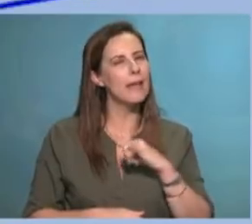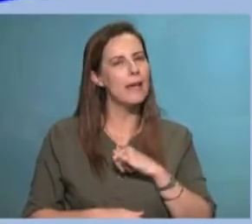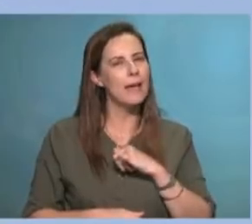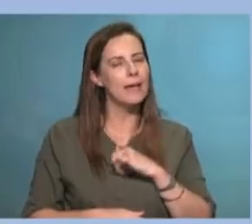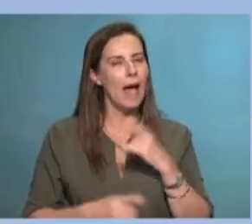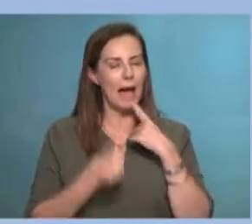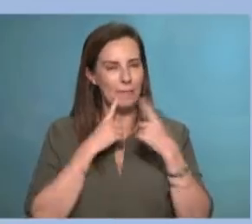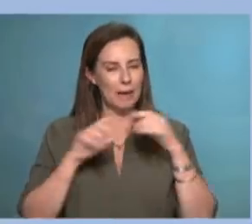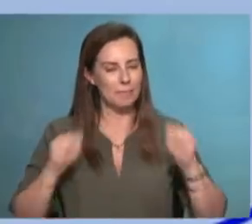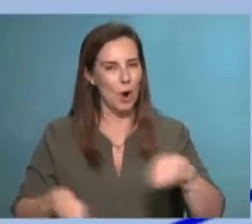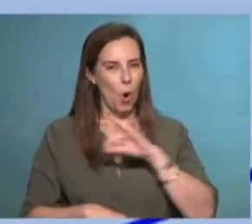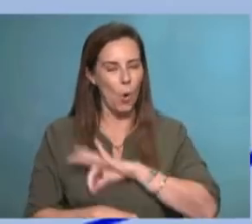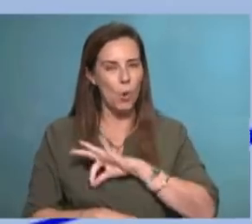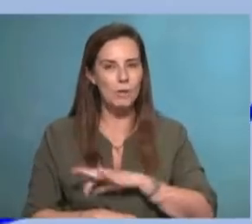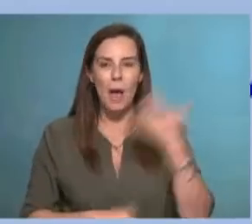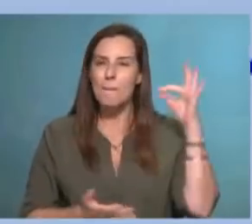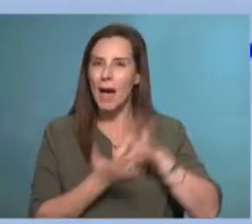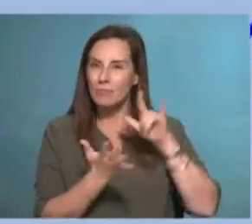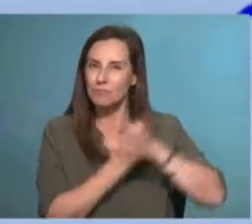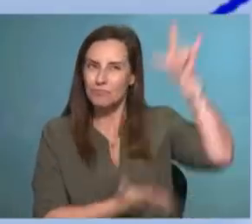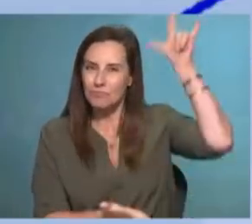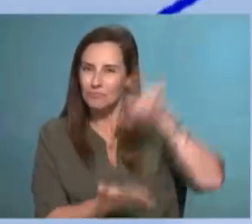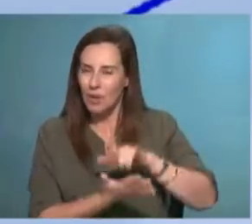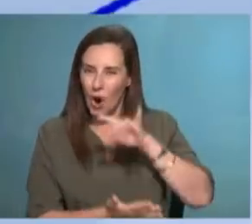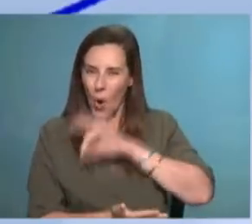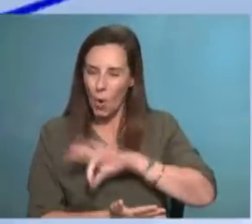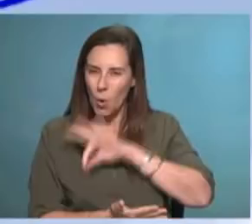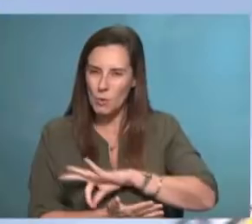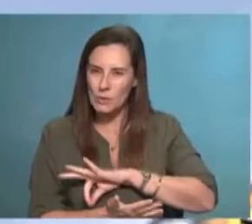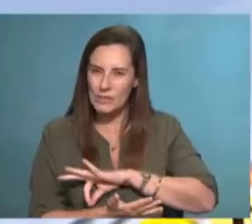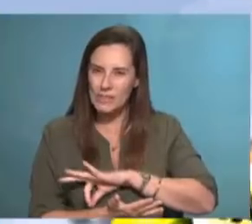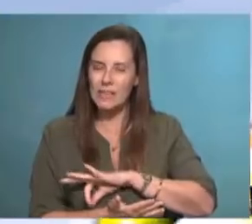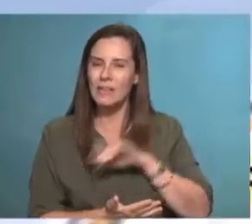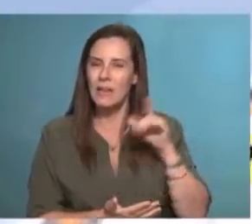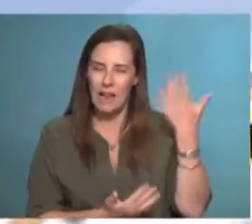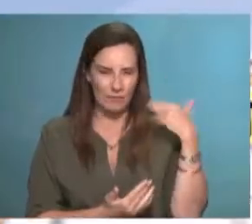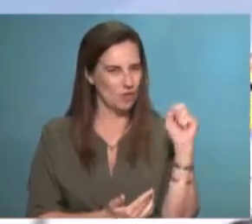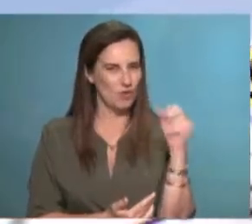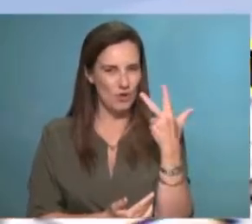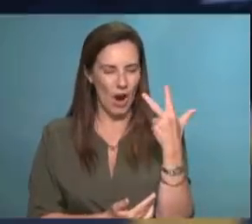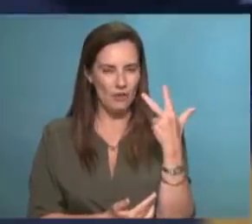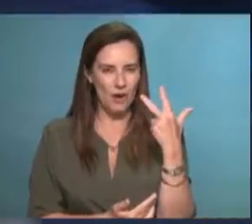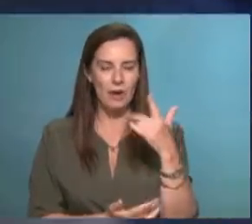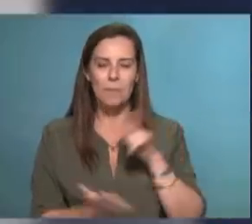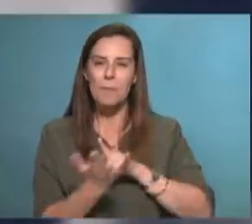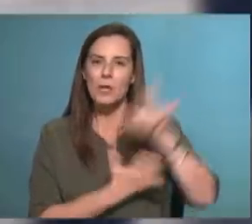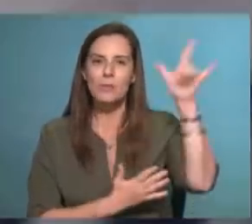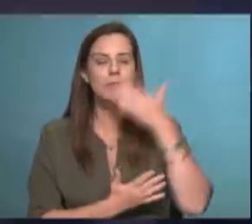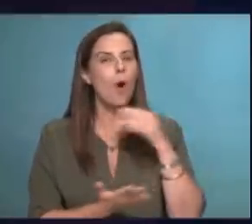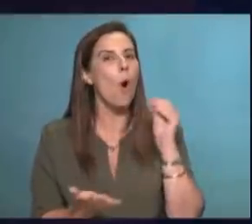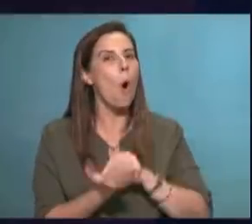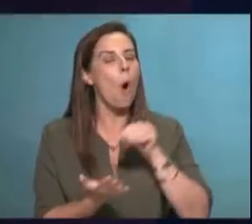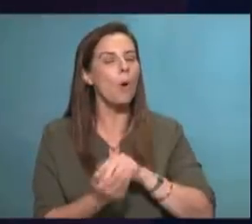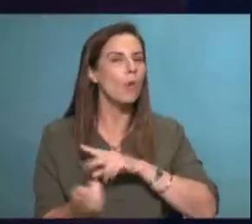פוטין כמובן, כי מאז הפלת המטוס הרוסי, בעקבות הפעולה של חיל האוויר בלטקיה לפני 3 שבועות, מטוסים ישראלים טרם שבו לפעול